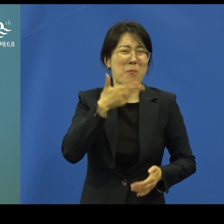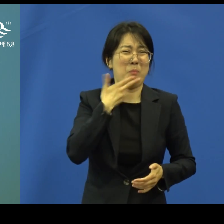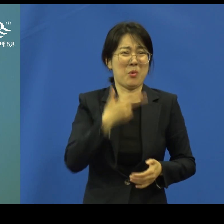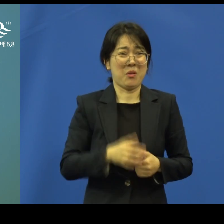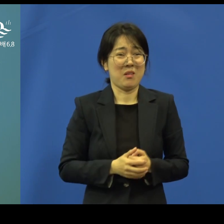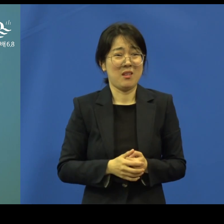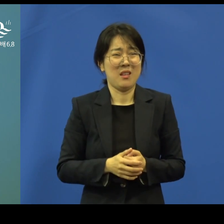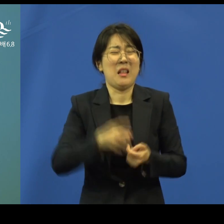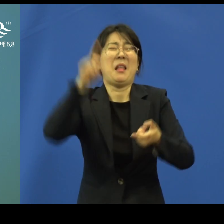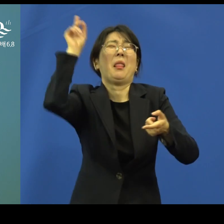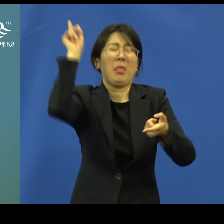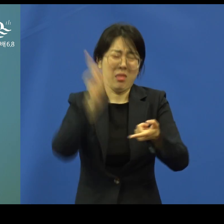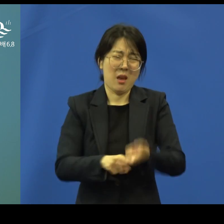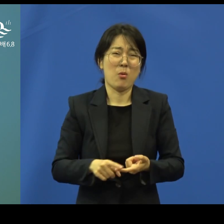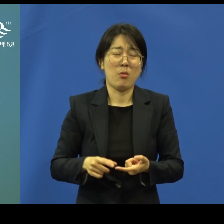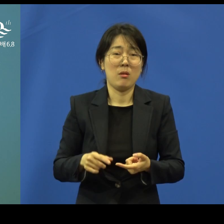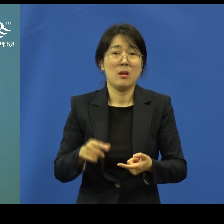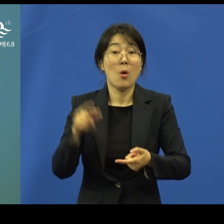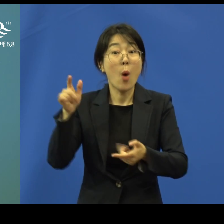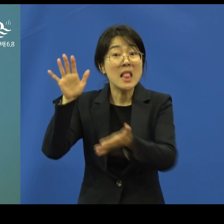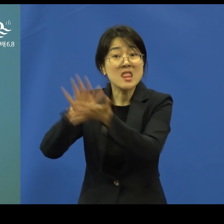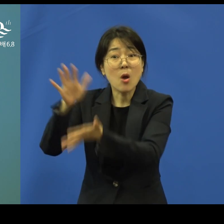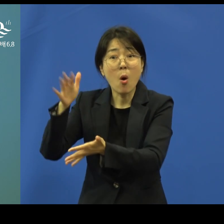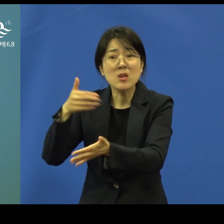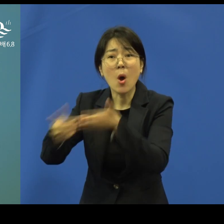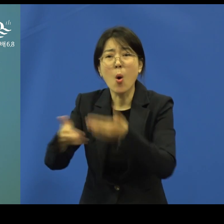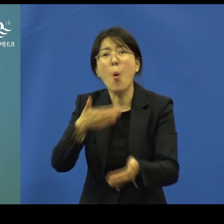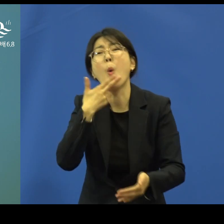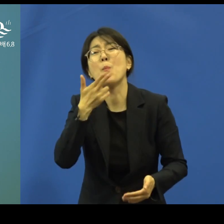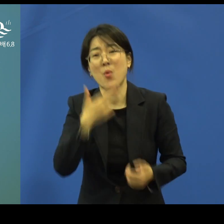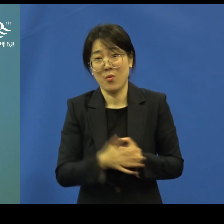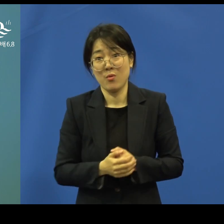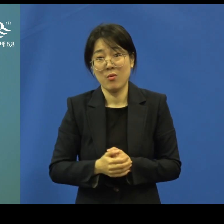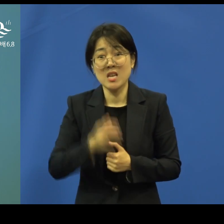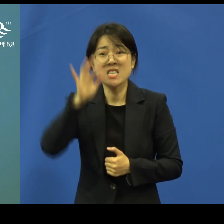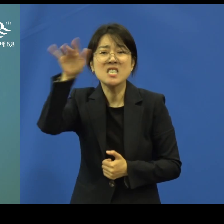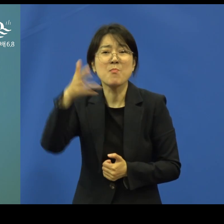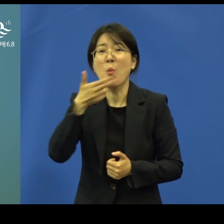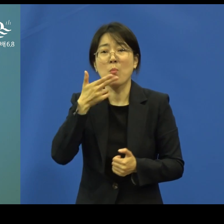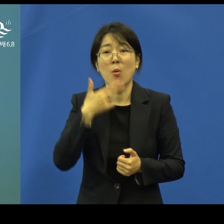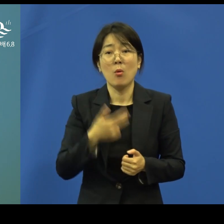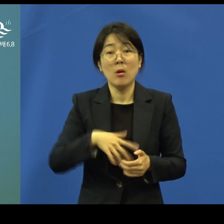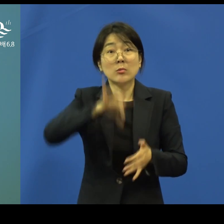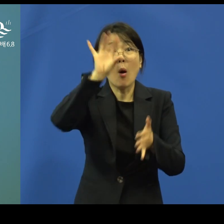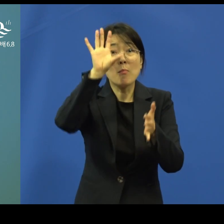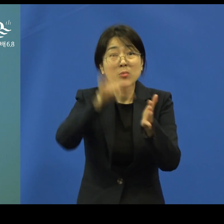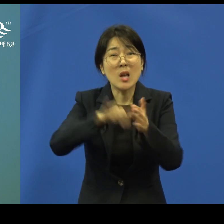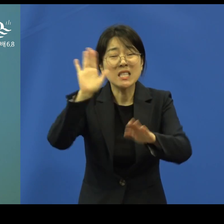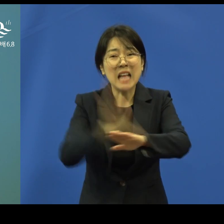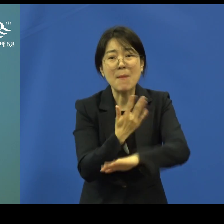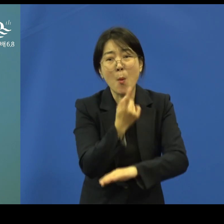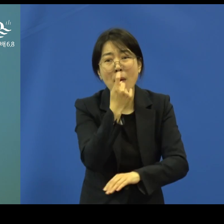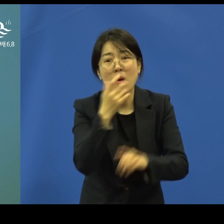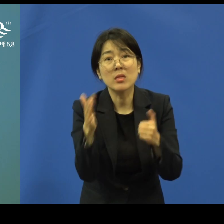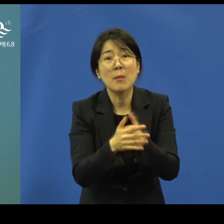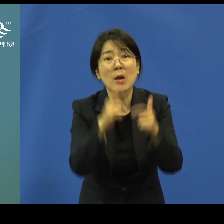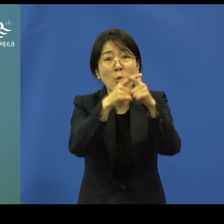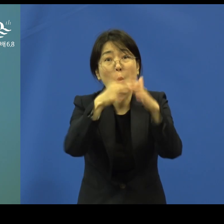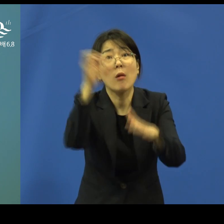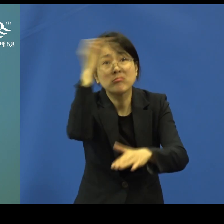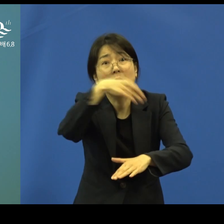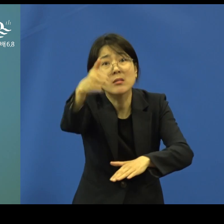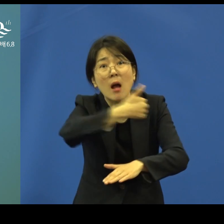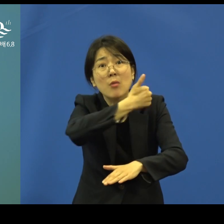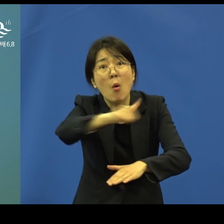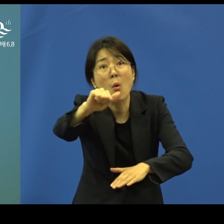한 번도 뜨거움이라고 하는 걸 경험해 본 적이 없는 그 미지근함이 아주 고착화되어 있는 고정된